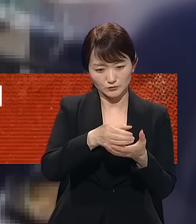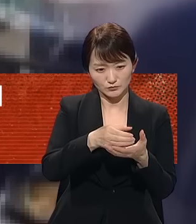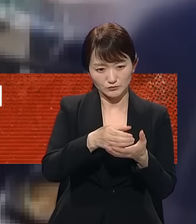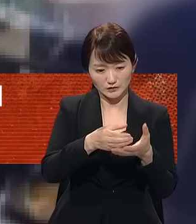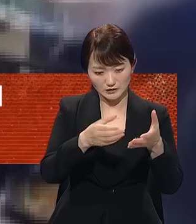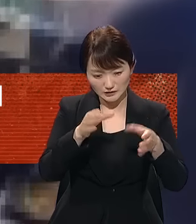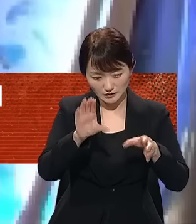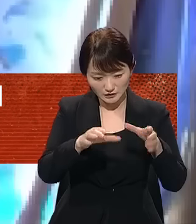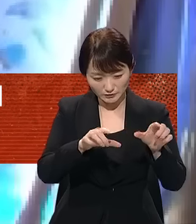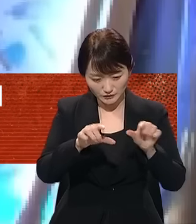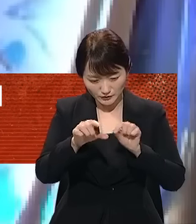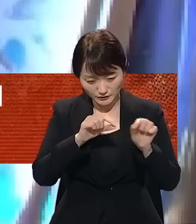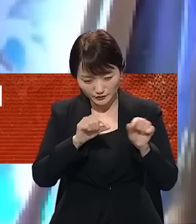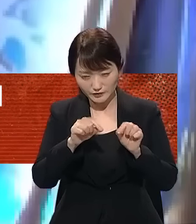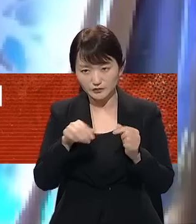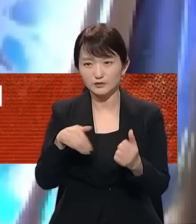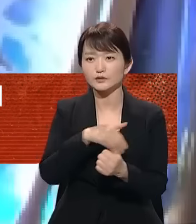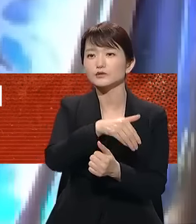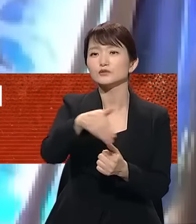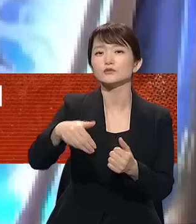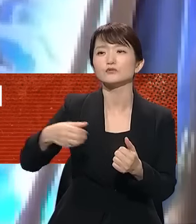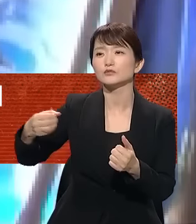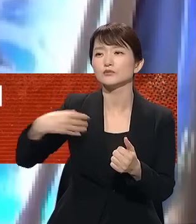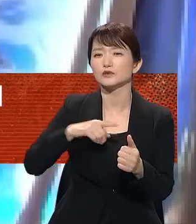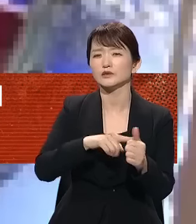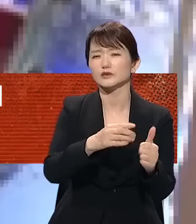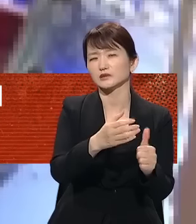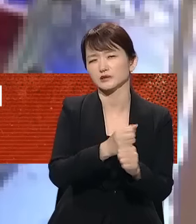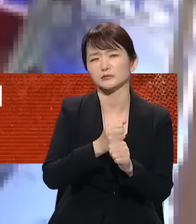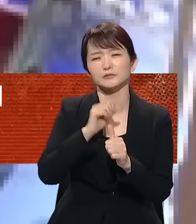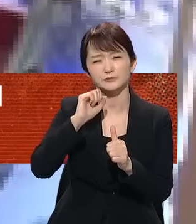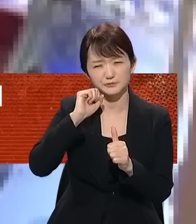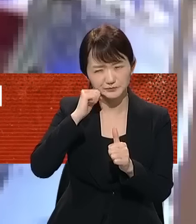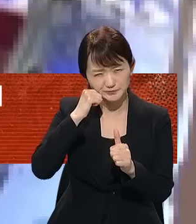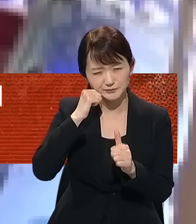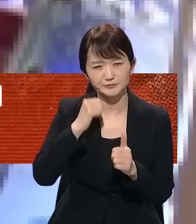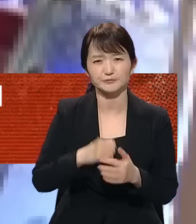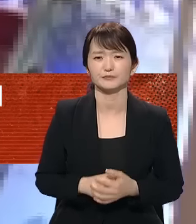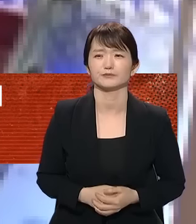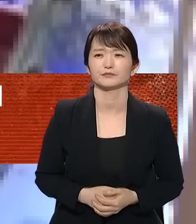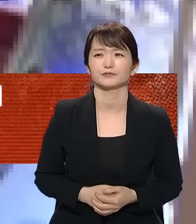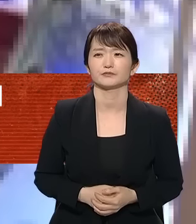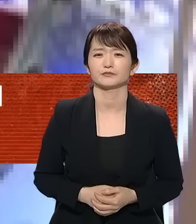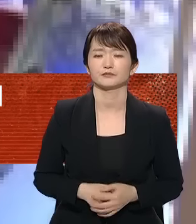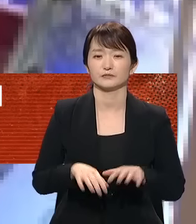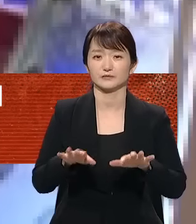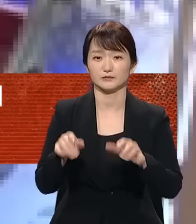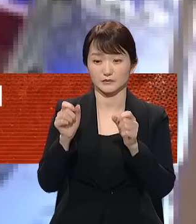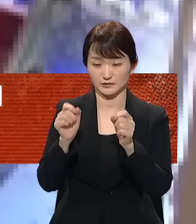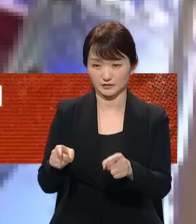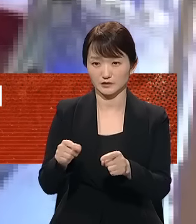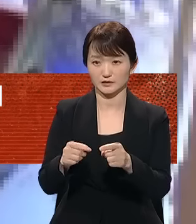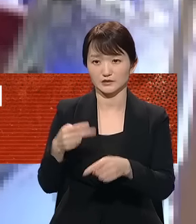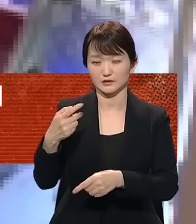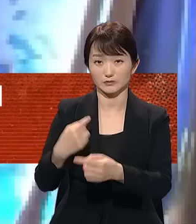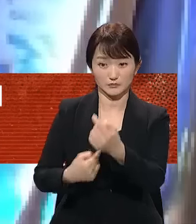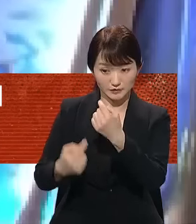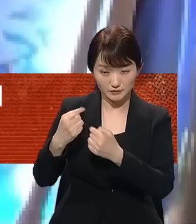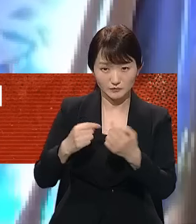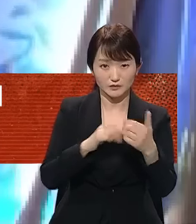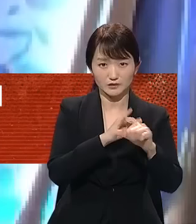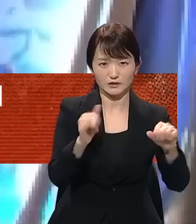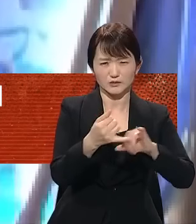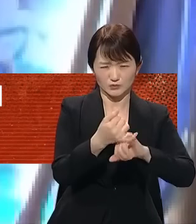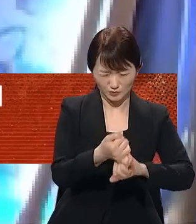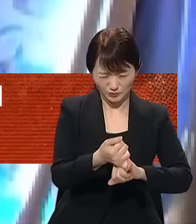했고 그랬는데 주변 얘기 들어보니까 잡는 게 그렇게 쉽지 않다. 그래서 지금 이번 기회에 이렇게 제보를 한 것은 저 사람들 꼭